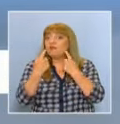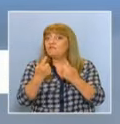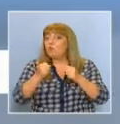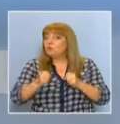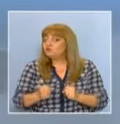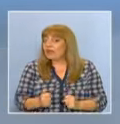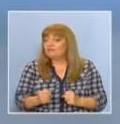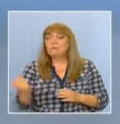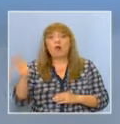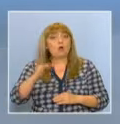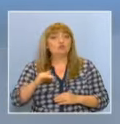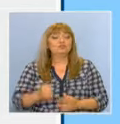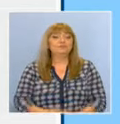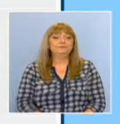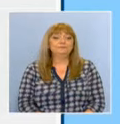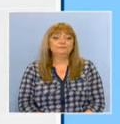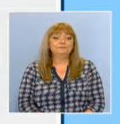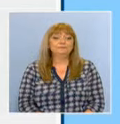предстои да видим още.